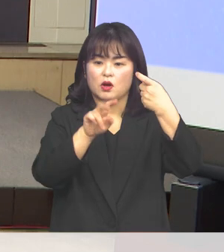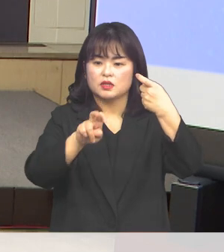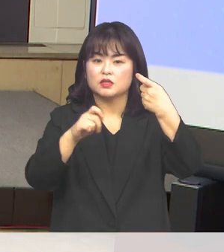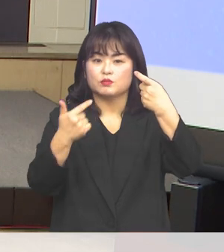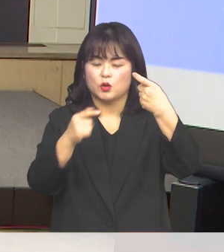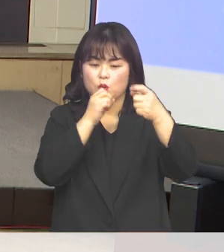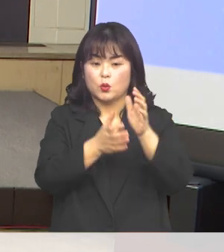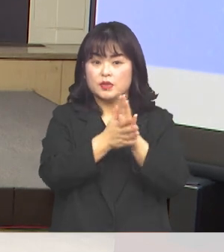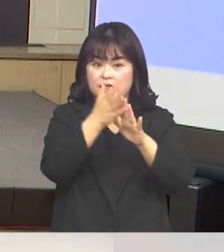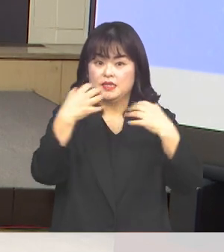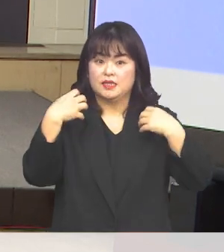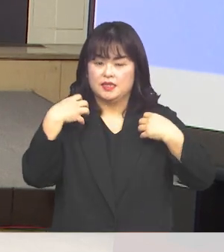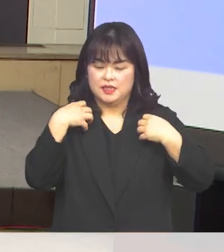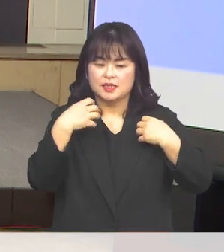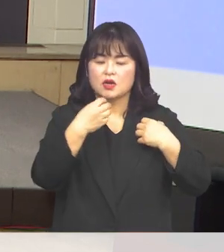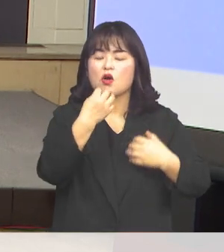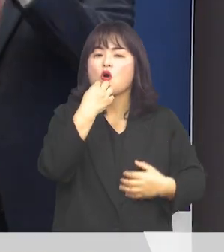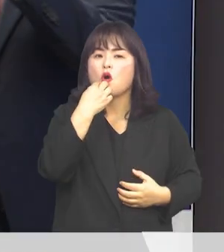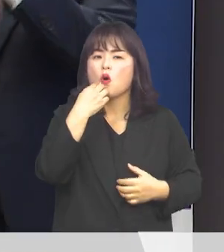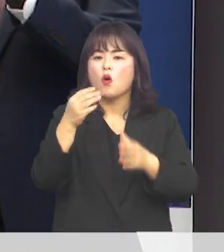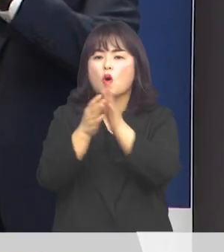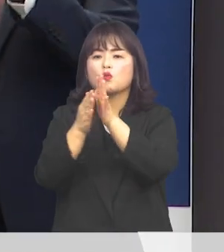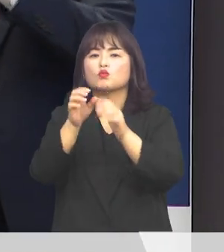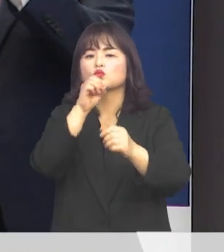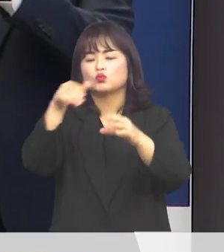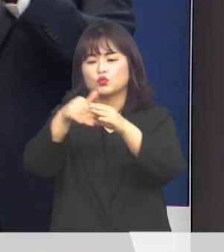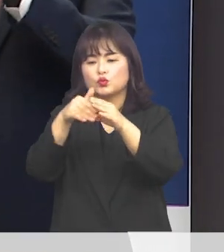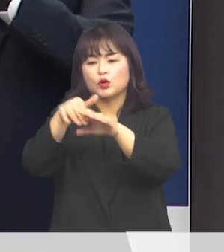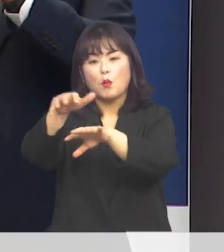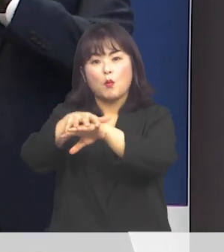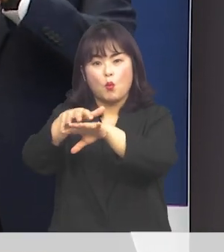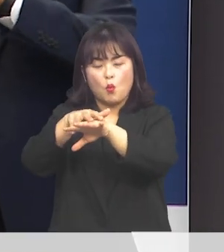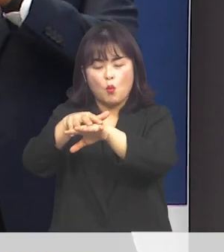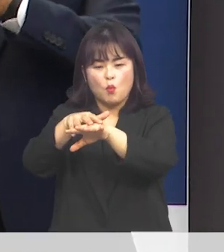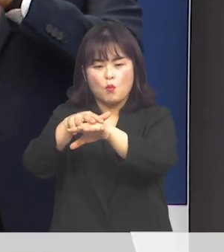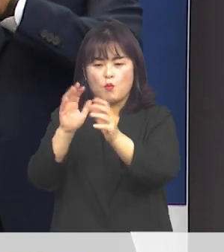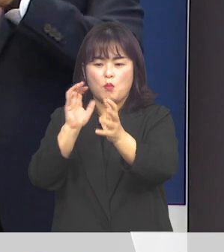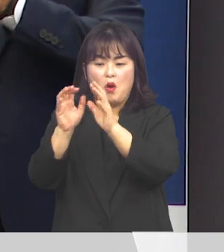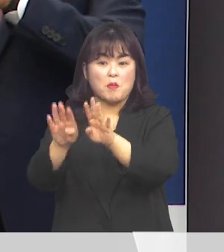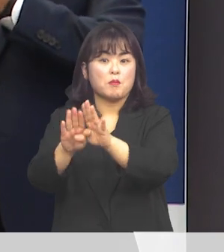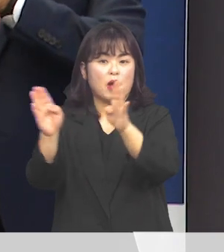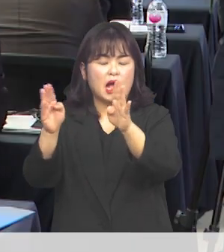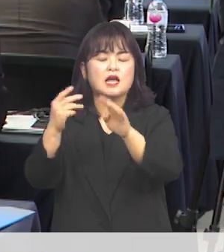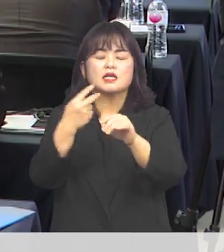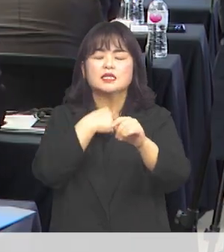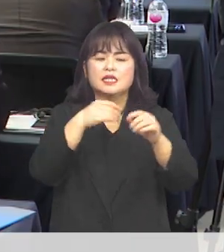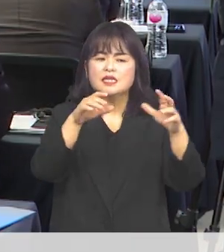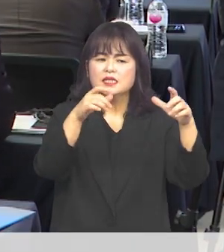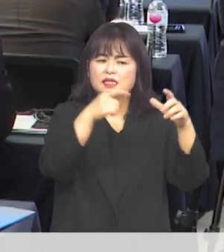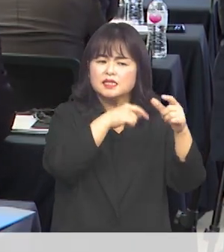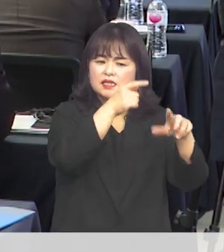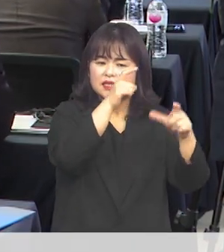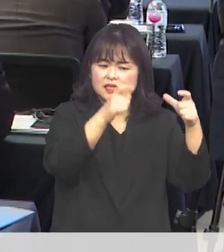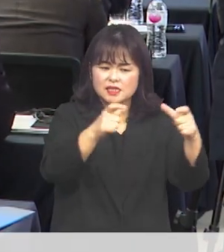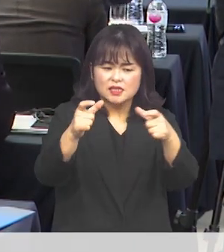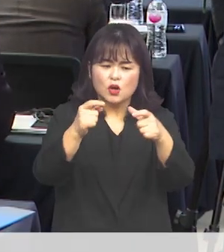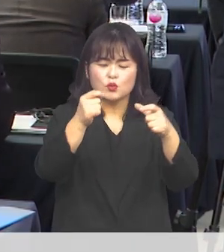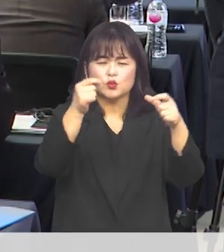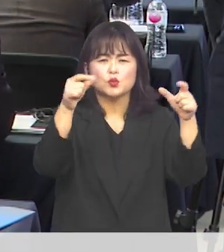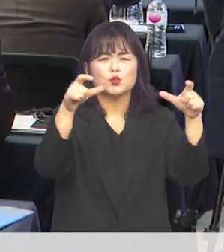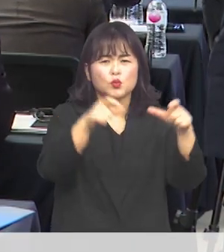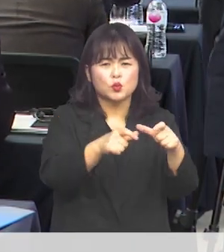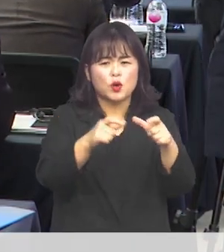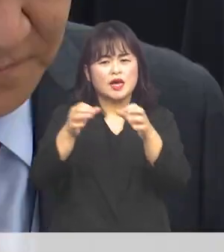26일 서울 한국프레스센터에서 열린 문화정책포럼 2024 지역혁신포럼은 지역 소멸 극복과